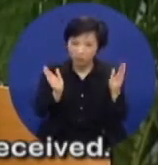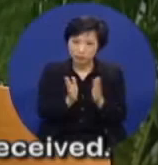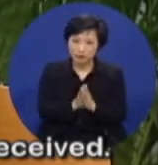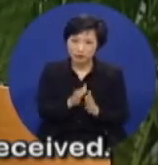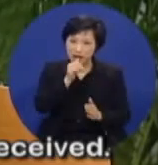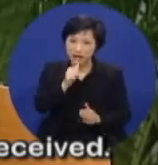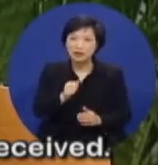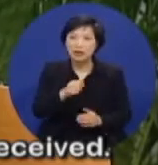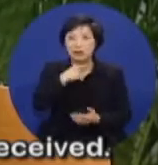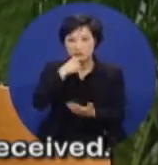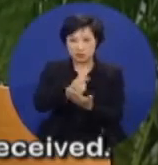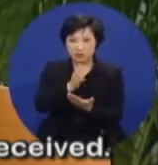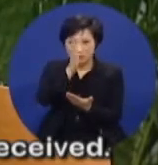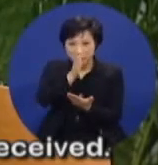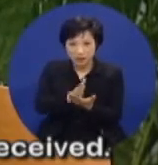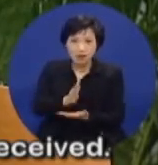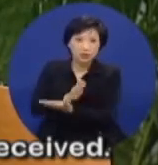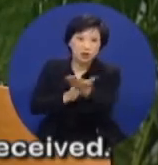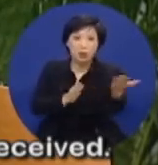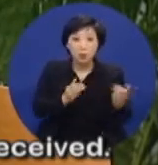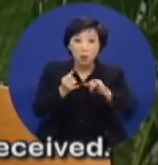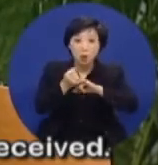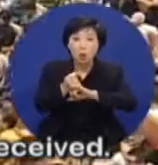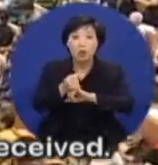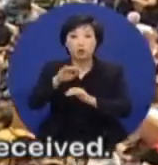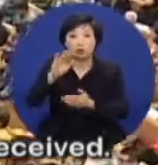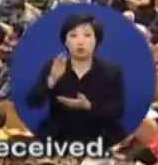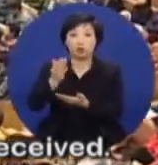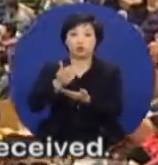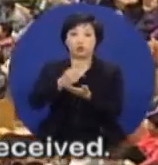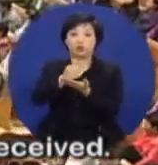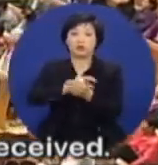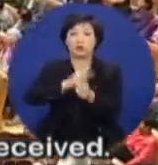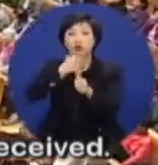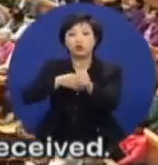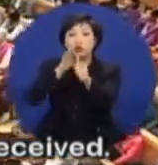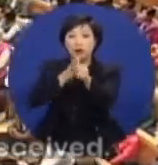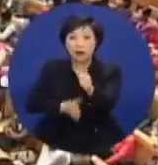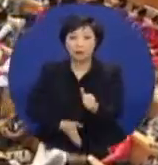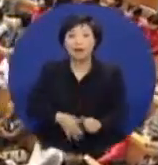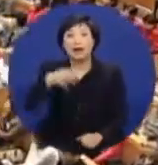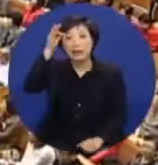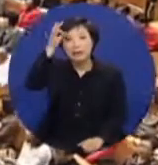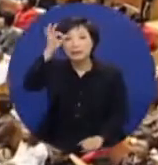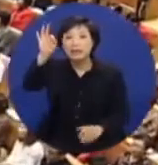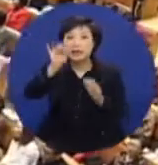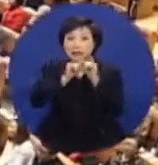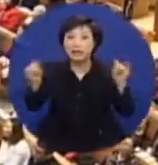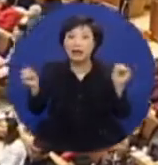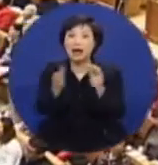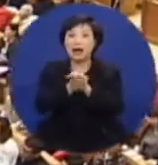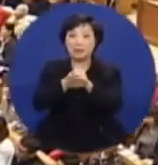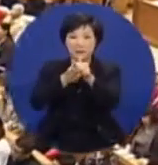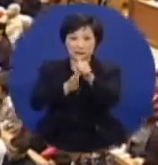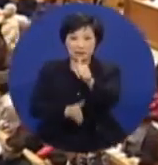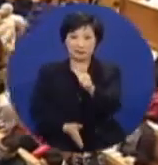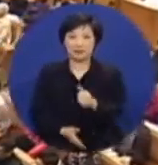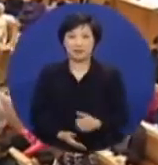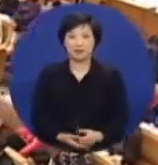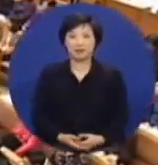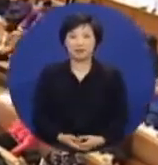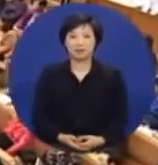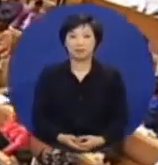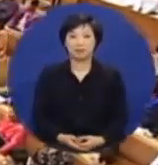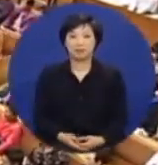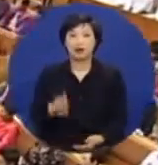속해 않는 여러분 되기를 취미라 보러 축하합니다 인정 하시면 아멘 합시다 그래서